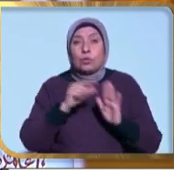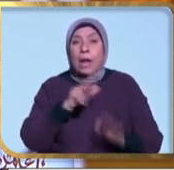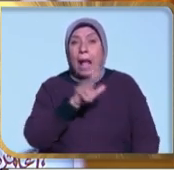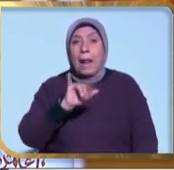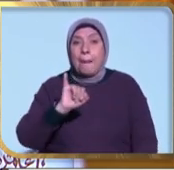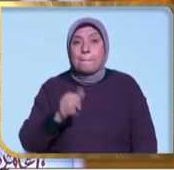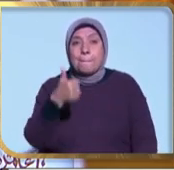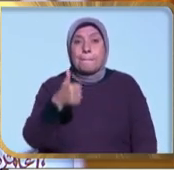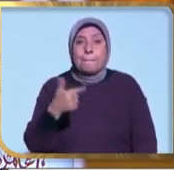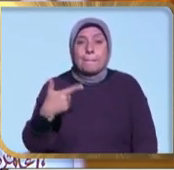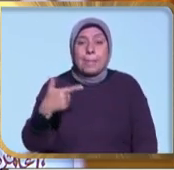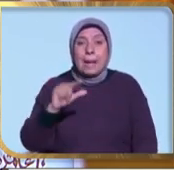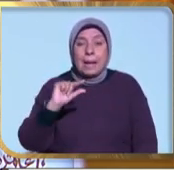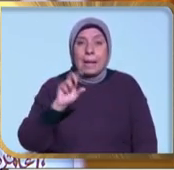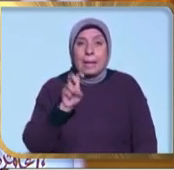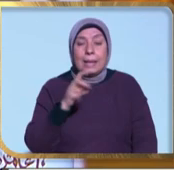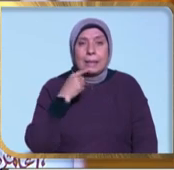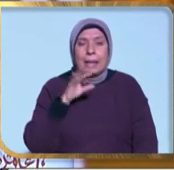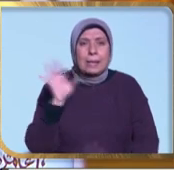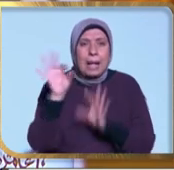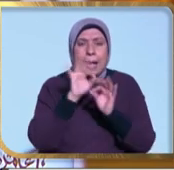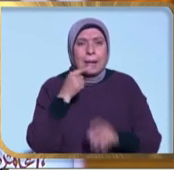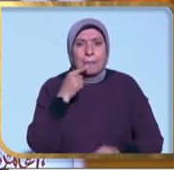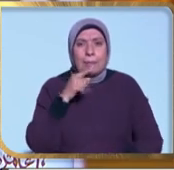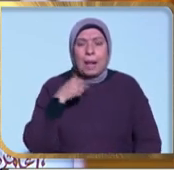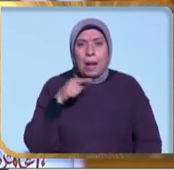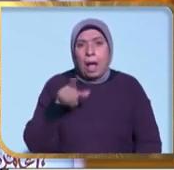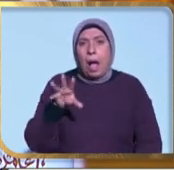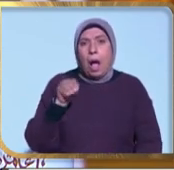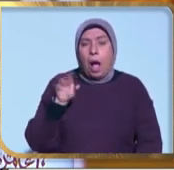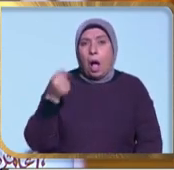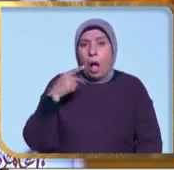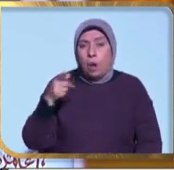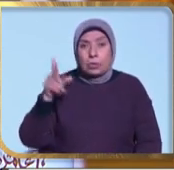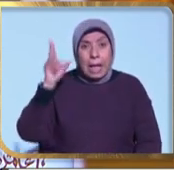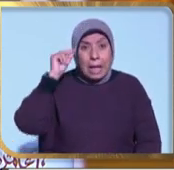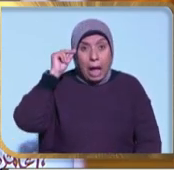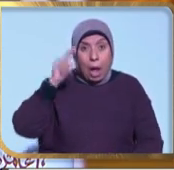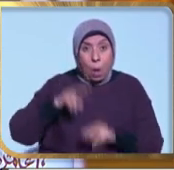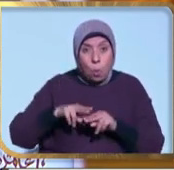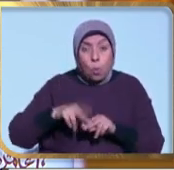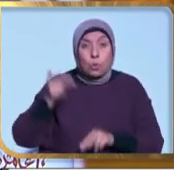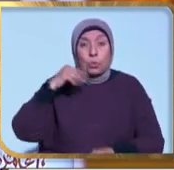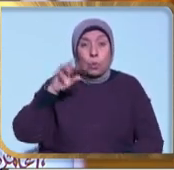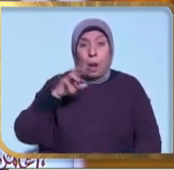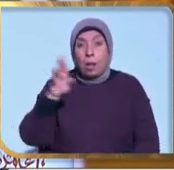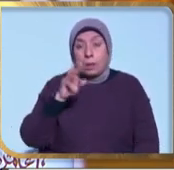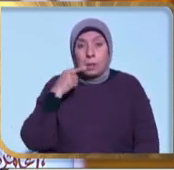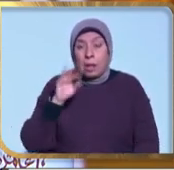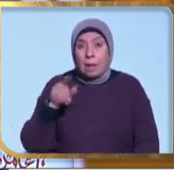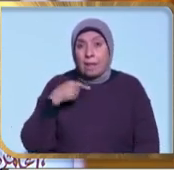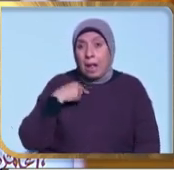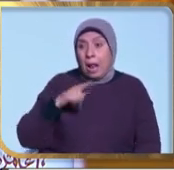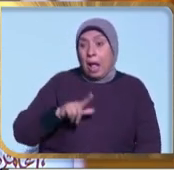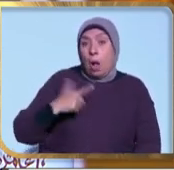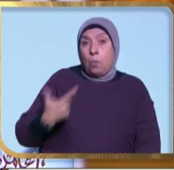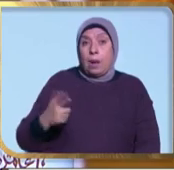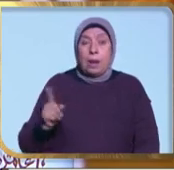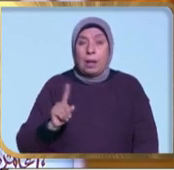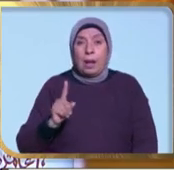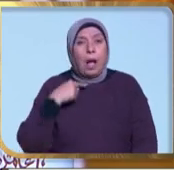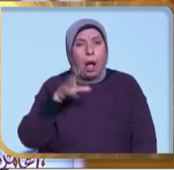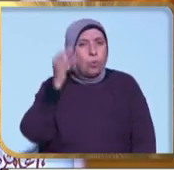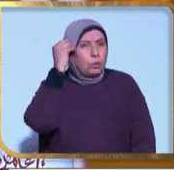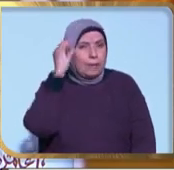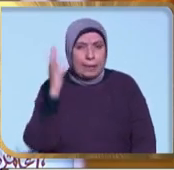امن لا تتخذوا اليهود والنصارى اولياء فهي عايزه تفهم يعني هو ده ليه علاقه بان احنا مثلا بنتعامل مع